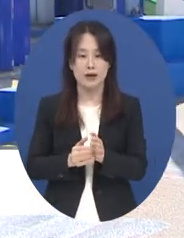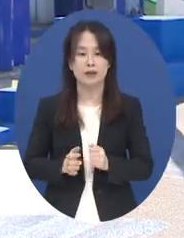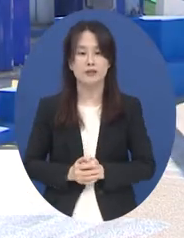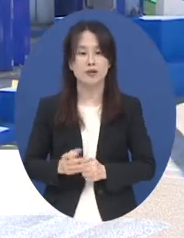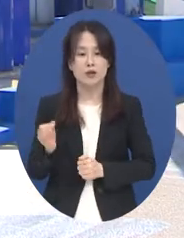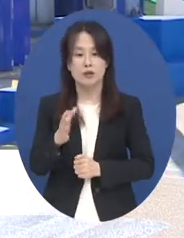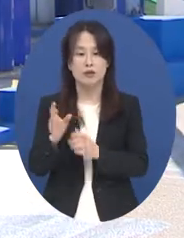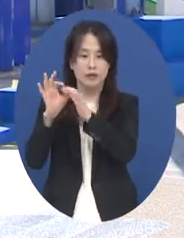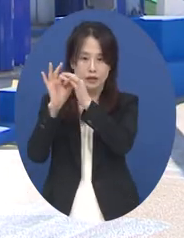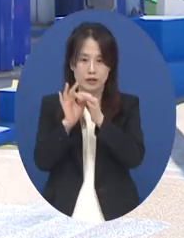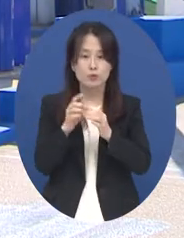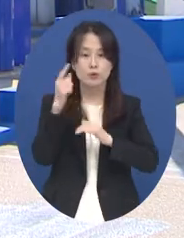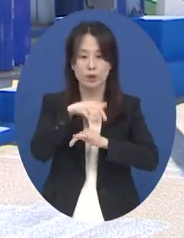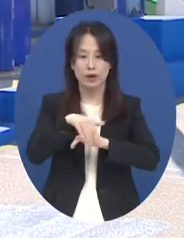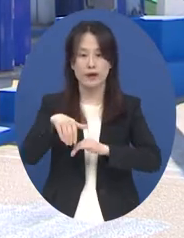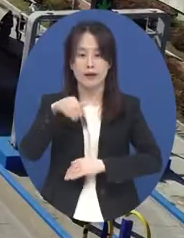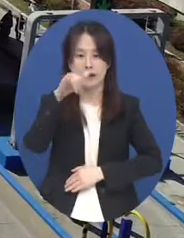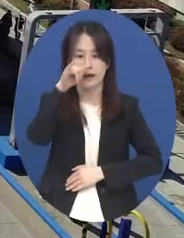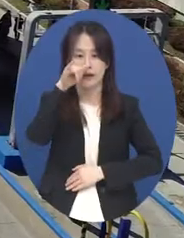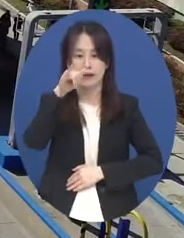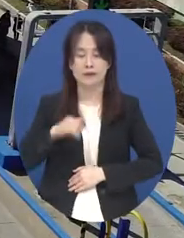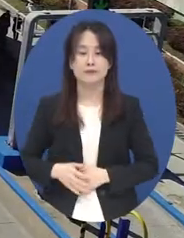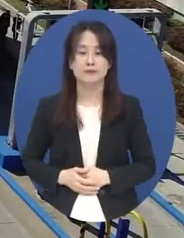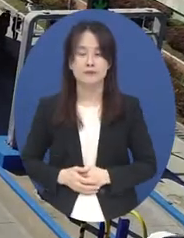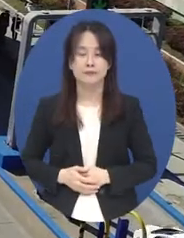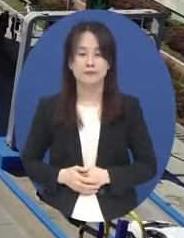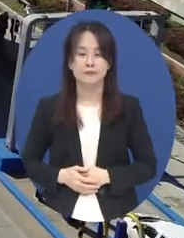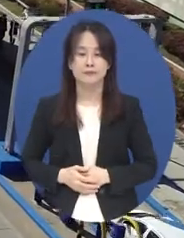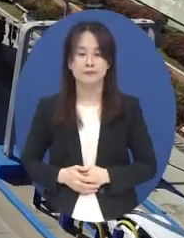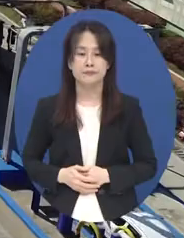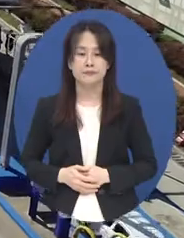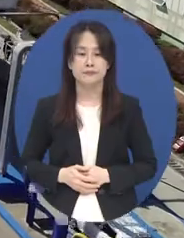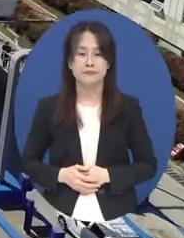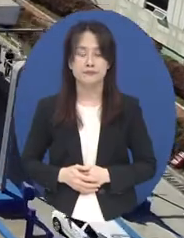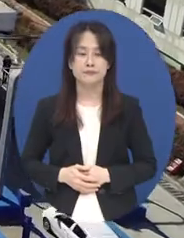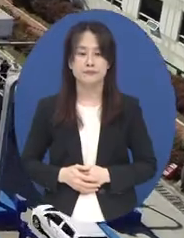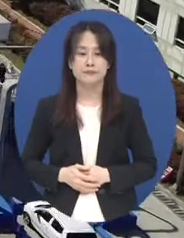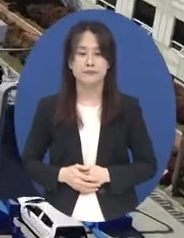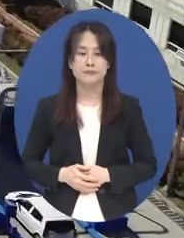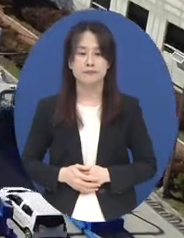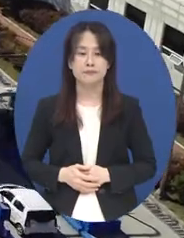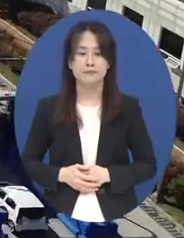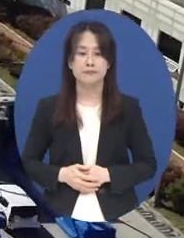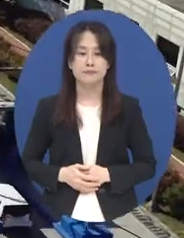무료 통행을 이어나갈 계획입니다. 경기주TV 김태희입니다.